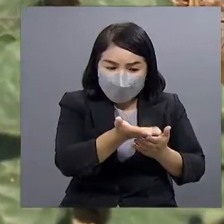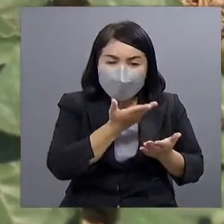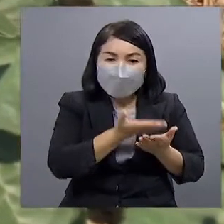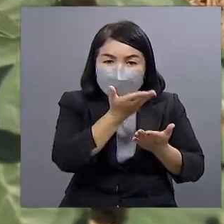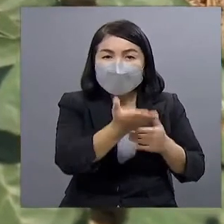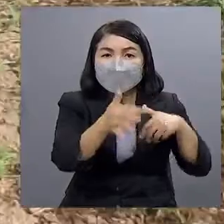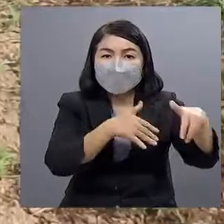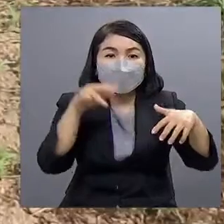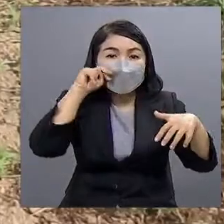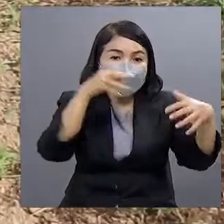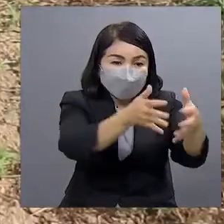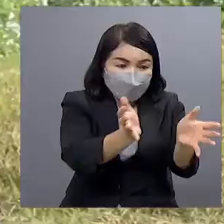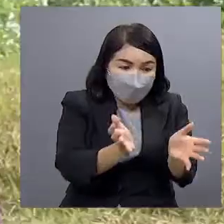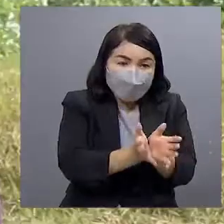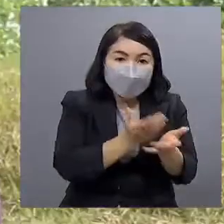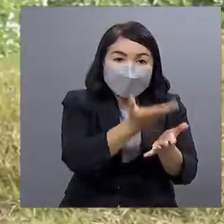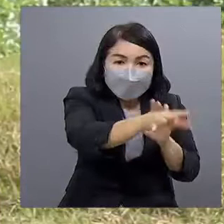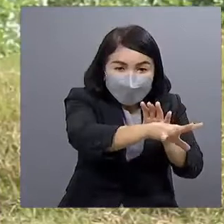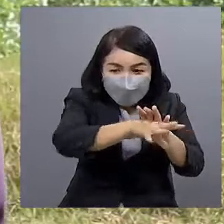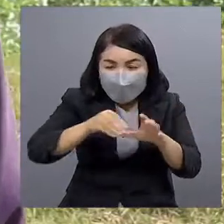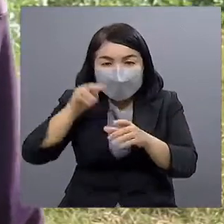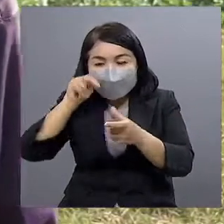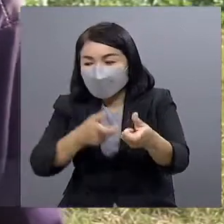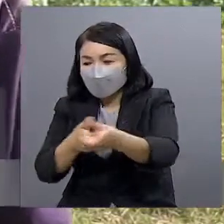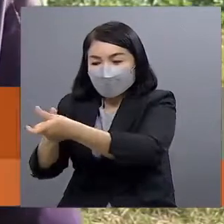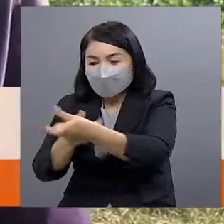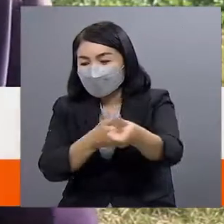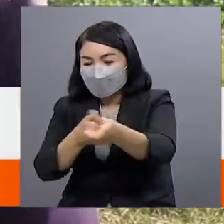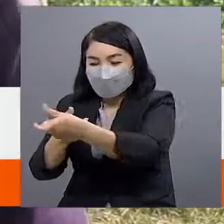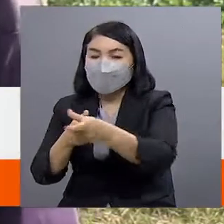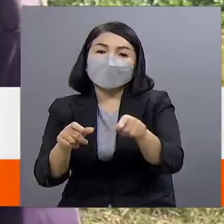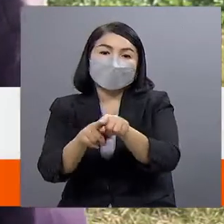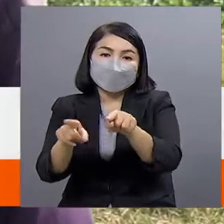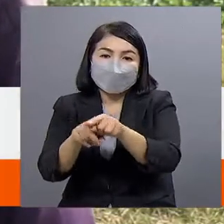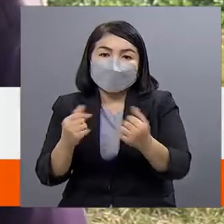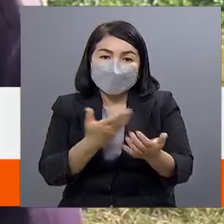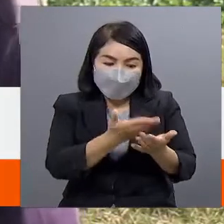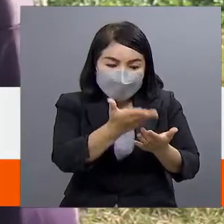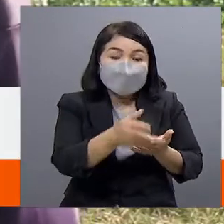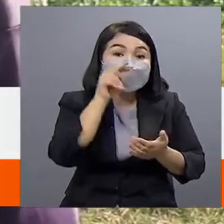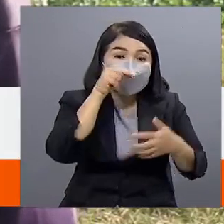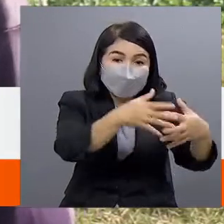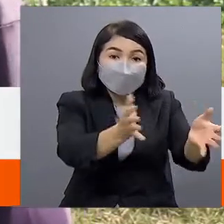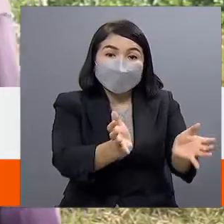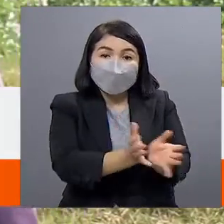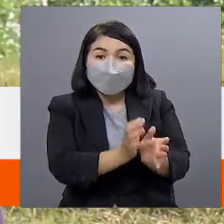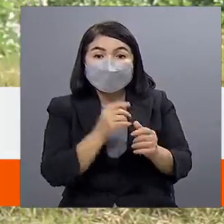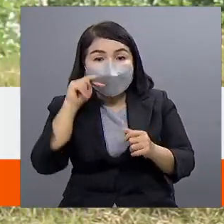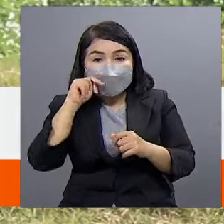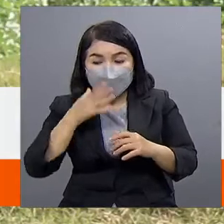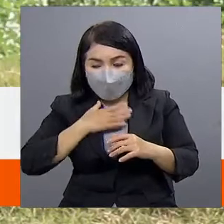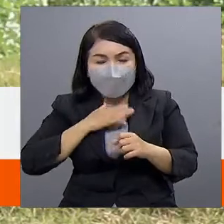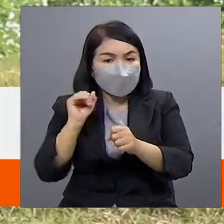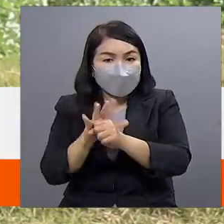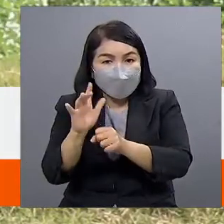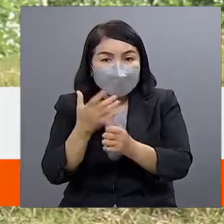ค่ะ ถอยมามาใส่นี่ตอนนี้ก็ซื้อน้ำเขาตรงนี้หน่อยก็มันไม่พอกลัวมันไม่พอ ซื้อน้ำ